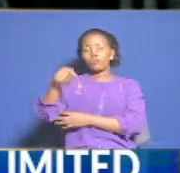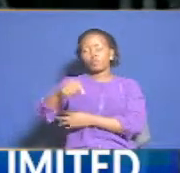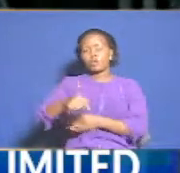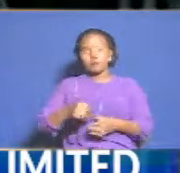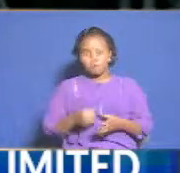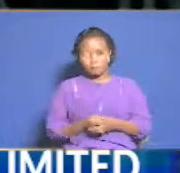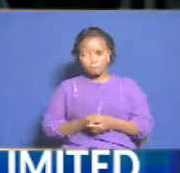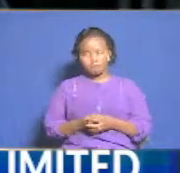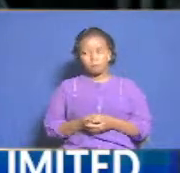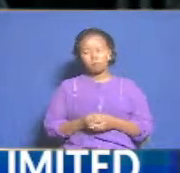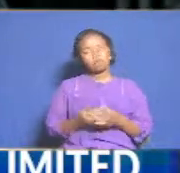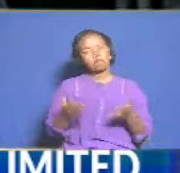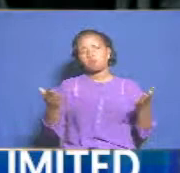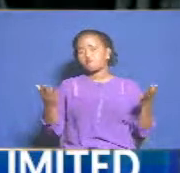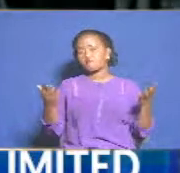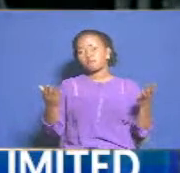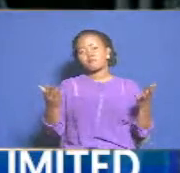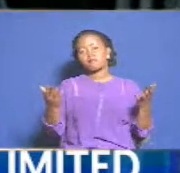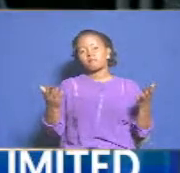Jameni,